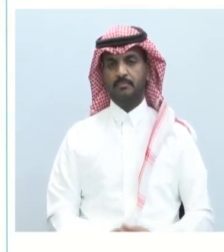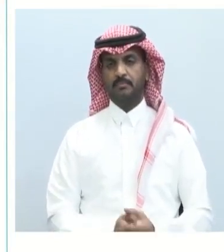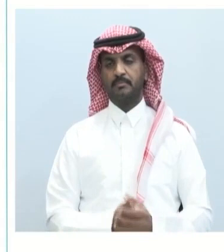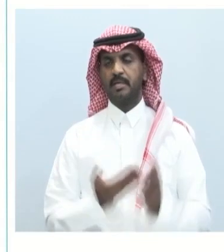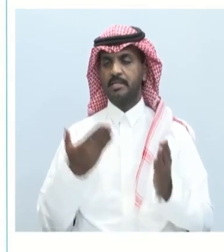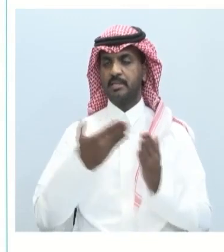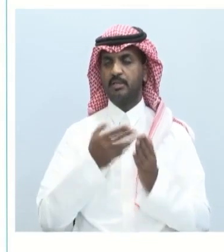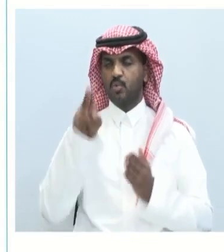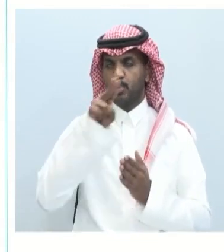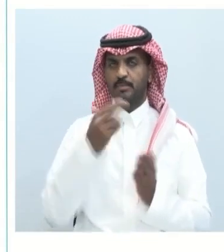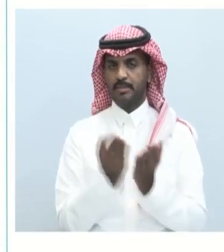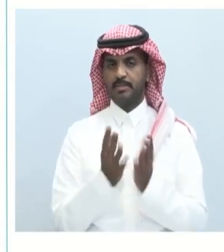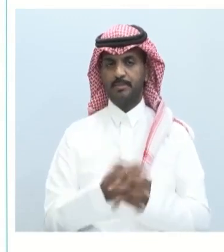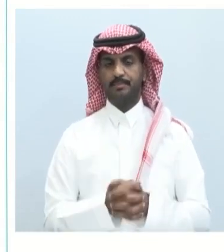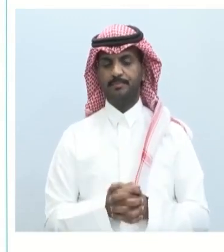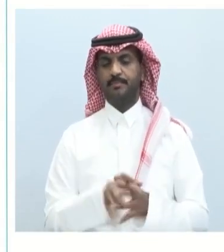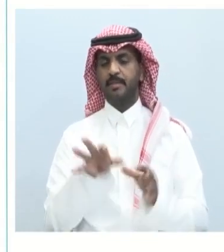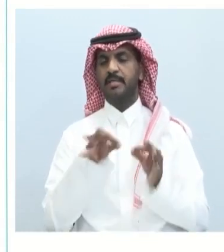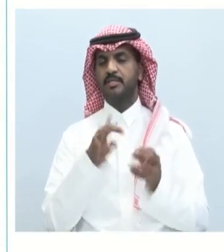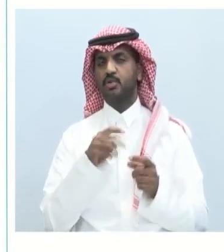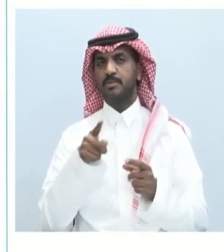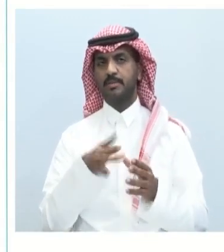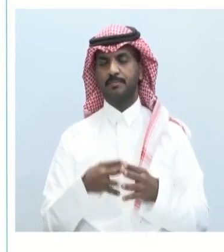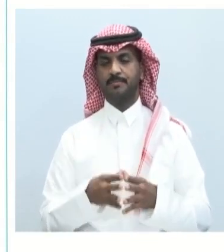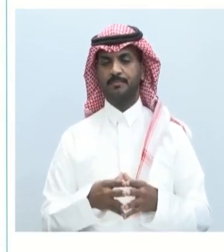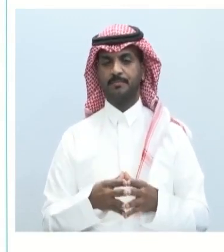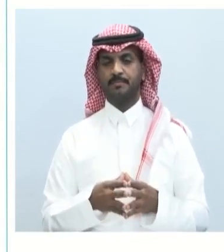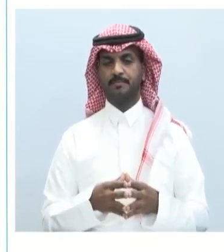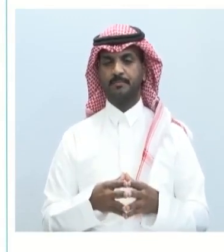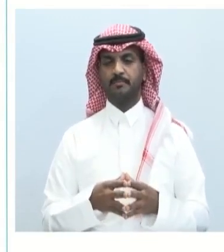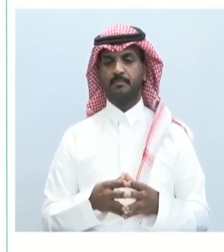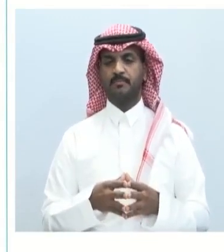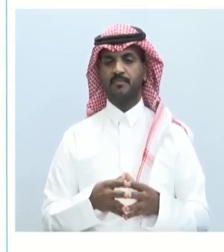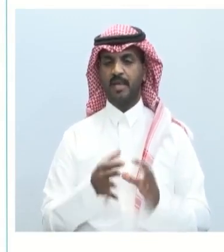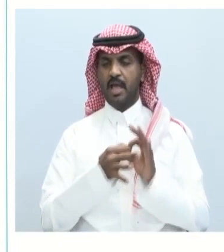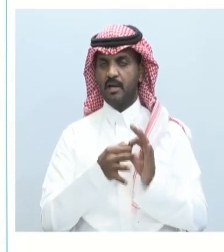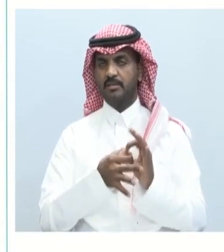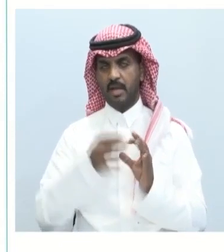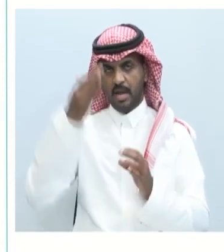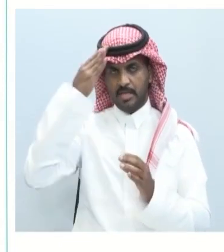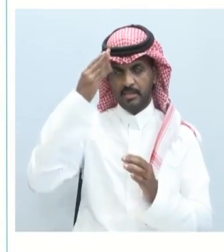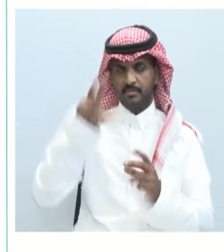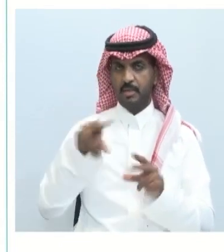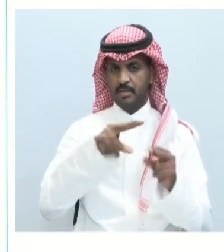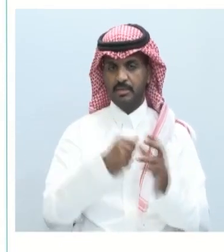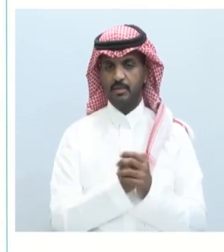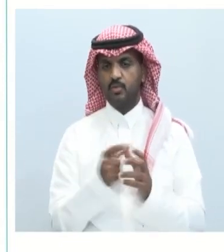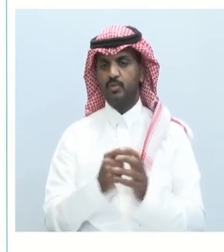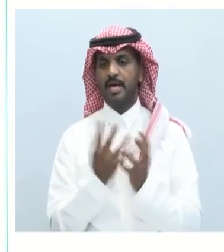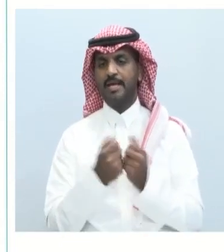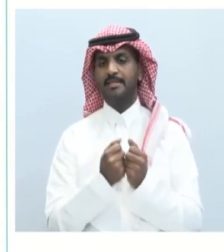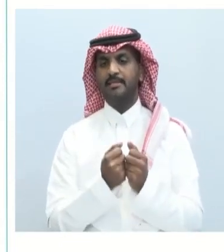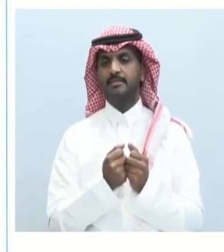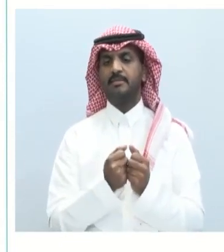نصل الى تقويم الدرس اختار الاجابه الصحيحه في علاقه راس براس يكون عدد